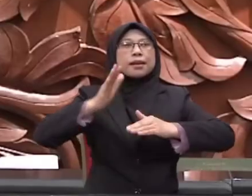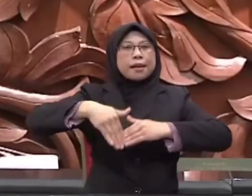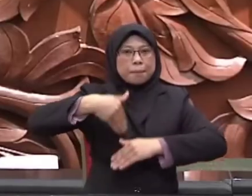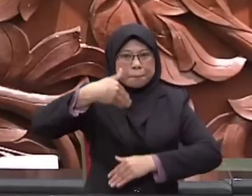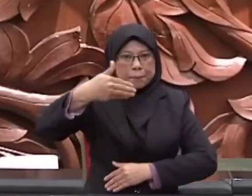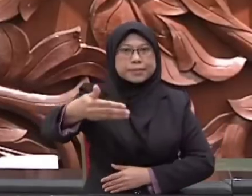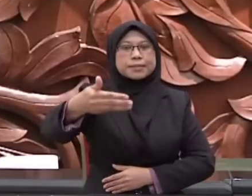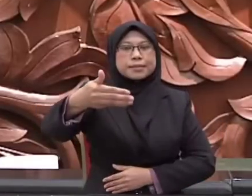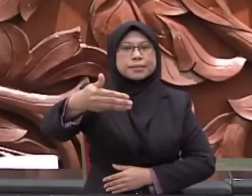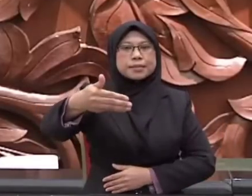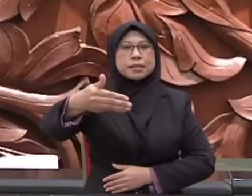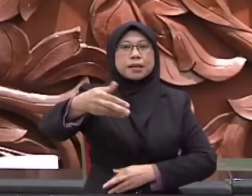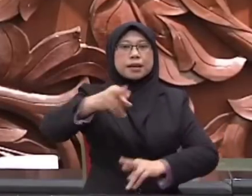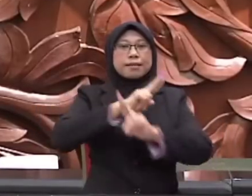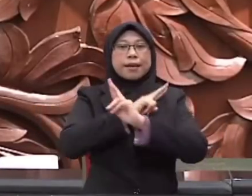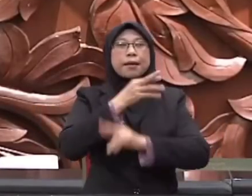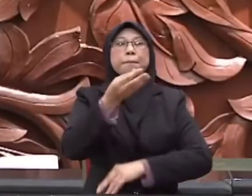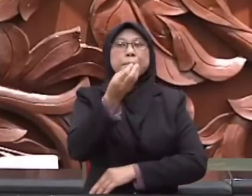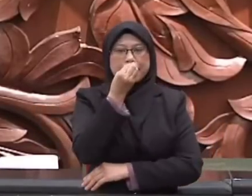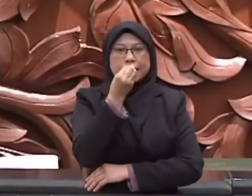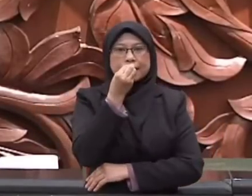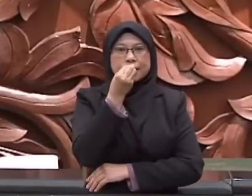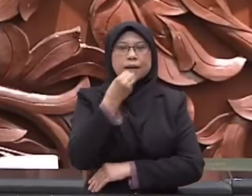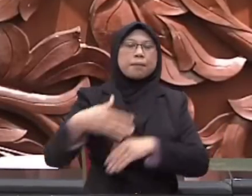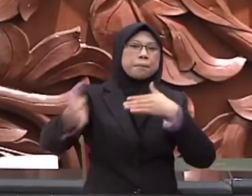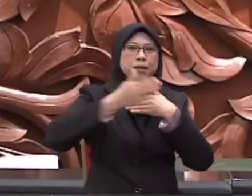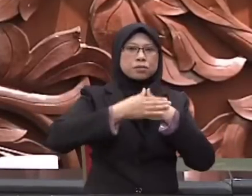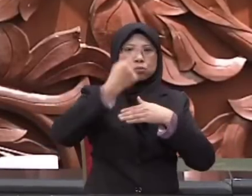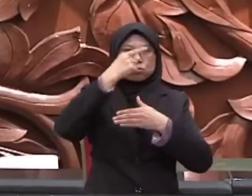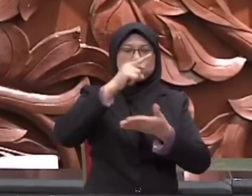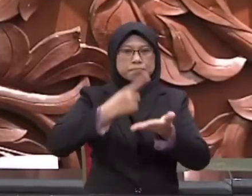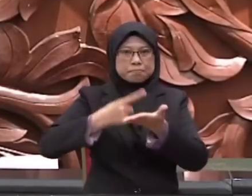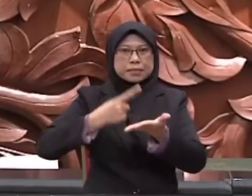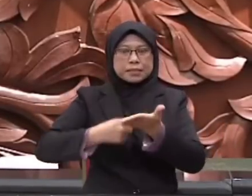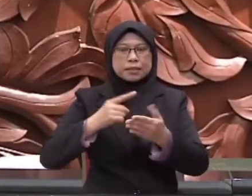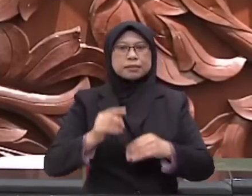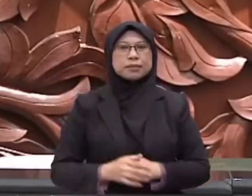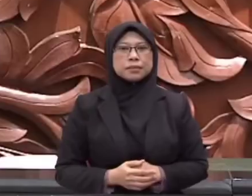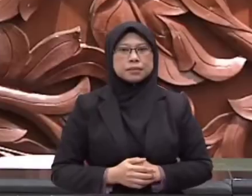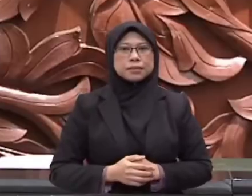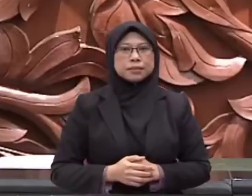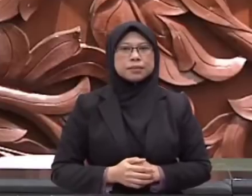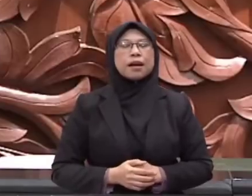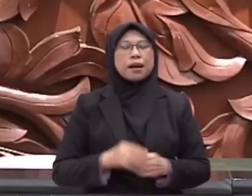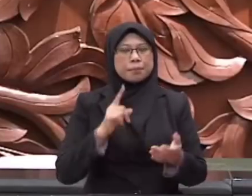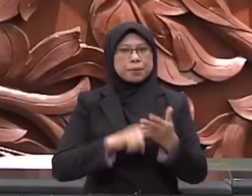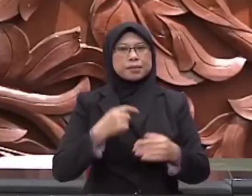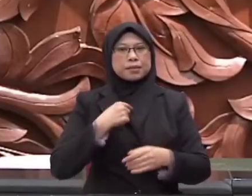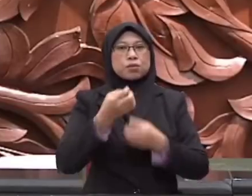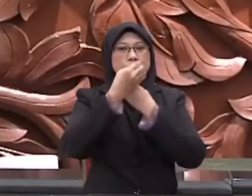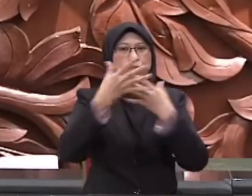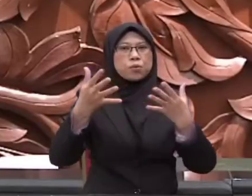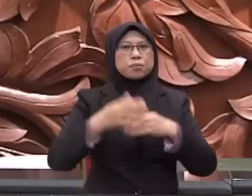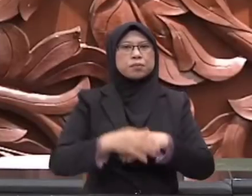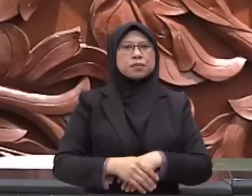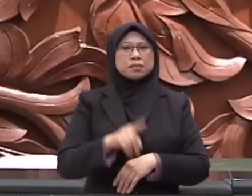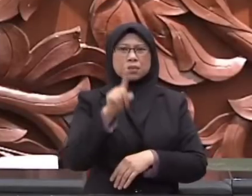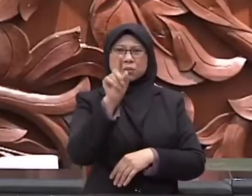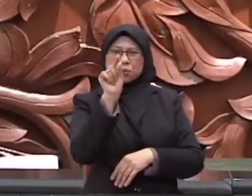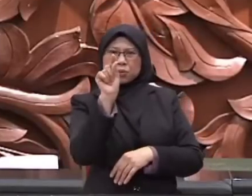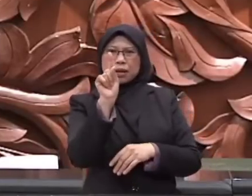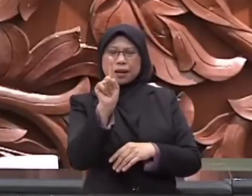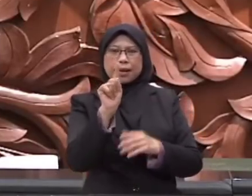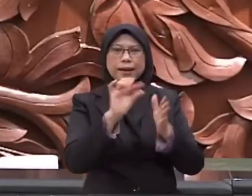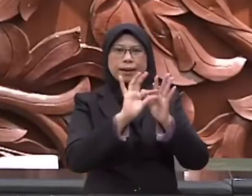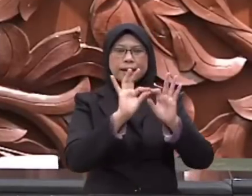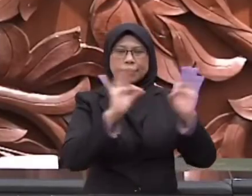selepas break makan ini, Tan Sri, masuk balik untuk bincangkan Tan Sri, saya nak laporan satu, yang telah pun saya umumkan. Nak korek satu ayat Tan Sri tadi. Tan